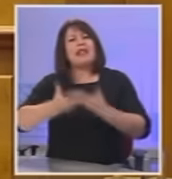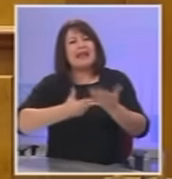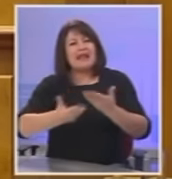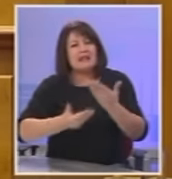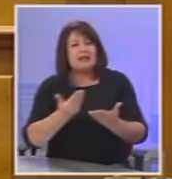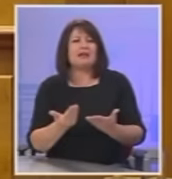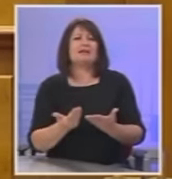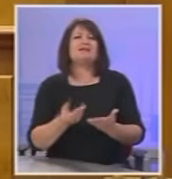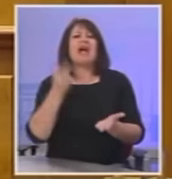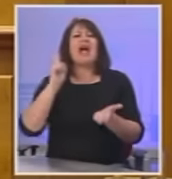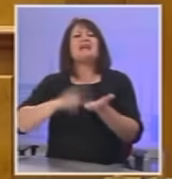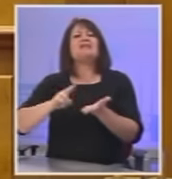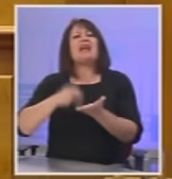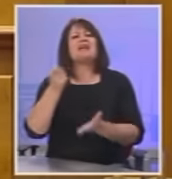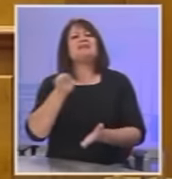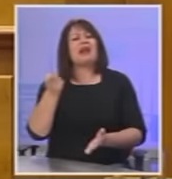του φόρου στα ασφάλιστρα.